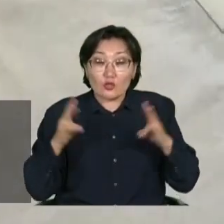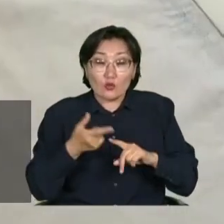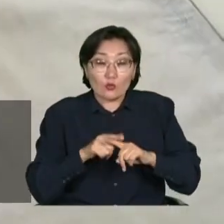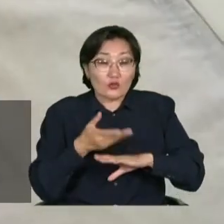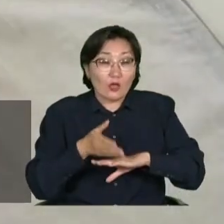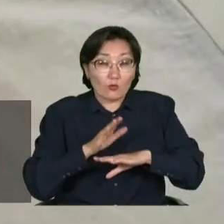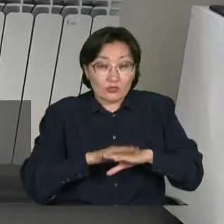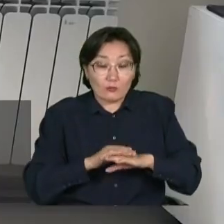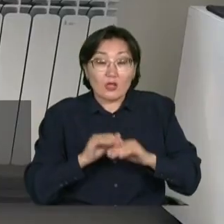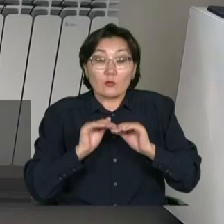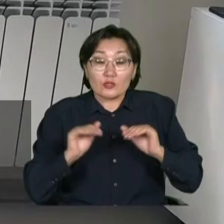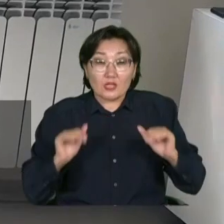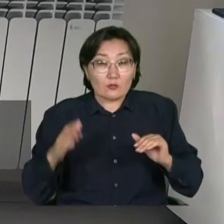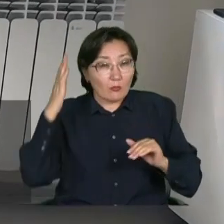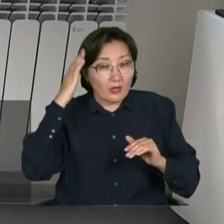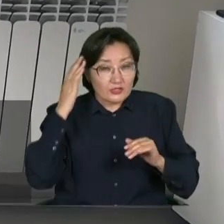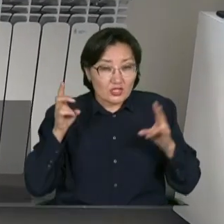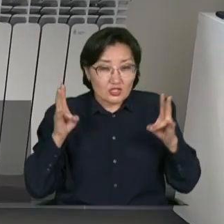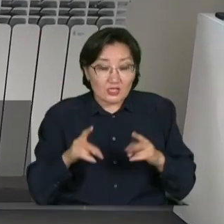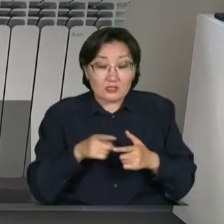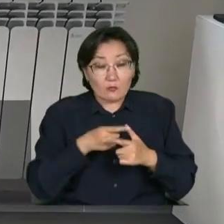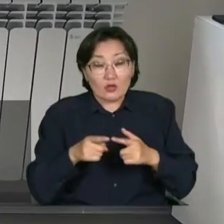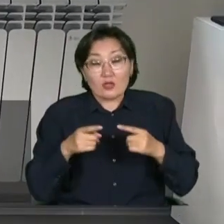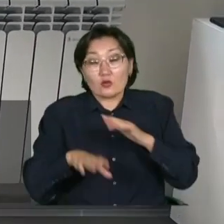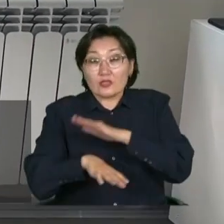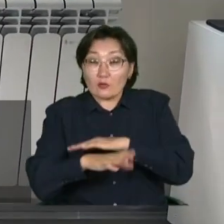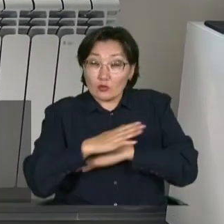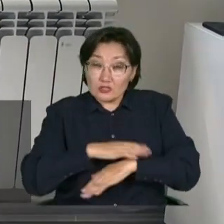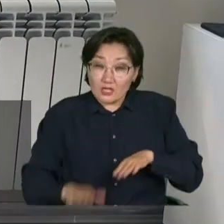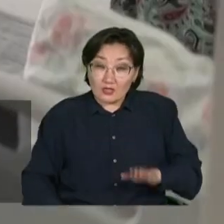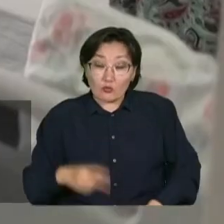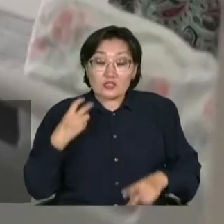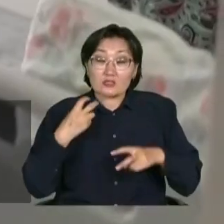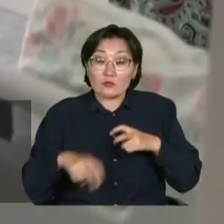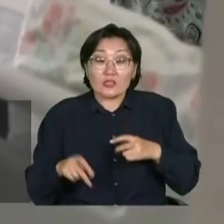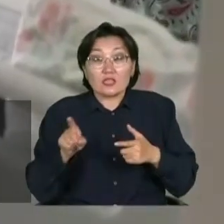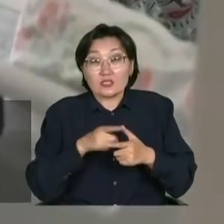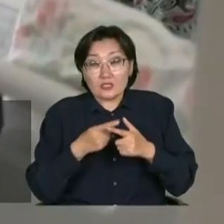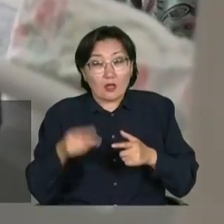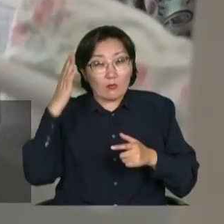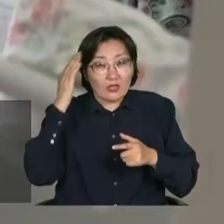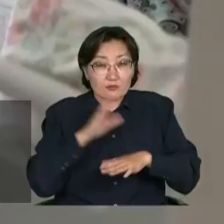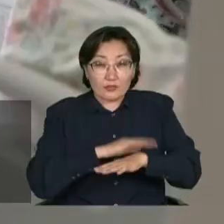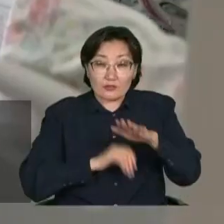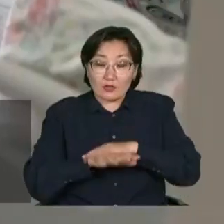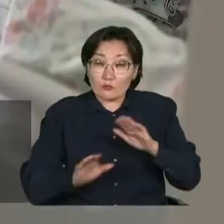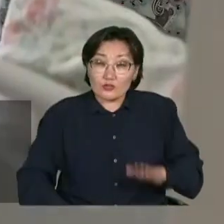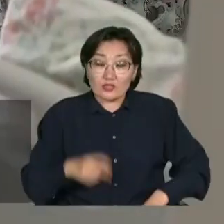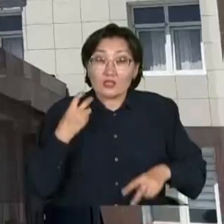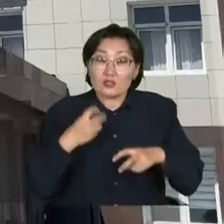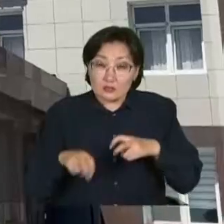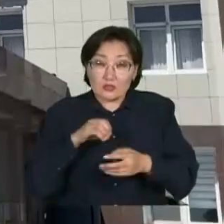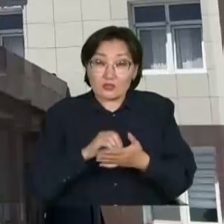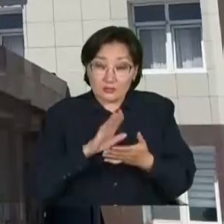ауыр. Балалардың бірі бас ми жарақатын алса, енді бірінің аяқ қолы сынып жатыр. Кейбірінде аталған үш жағдайда